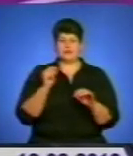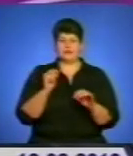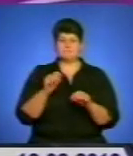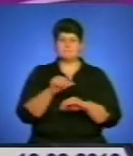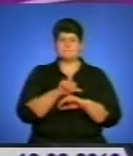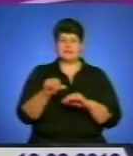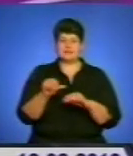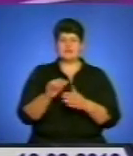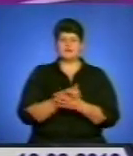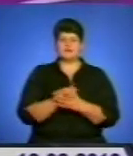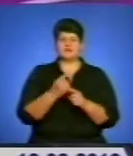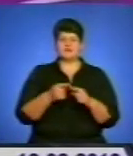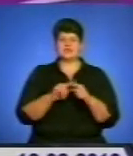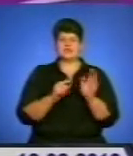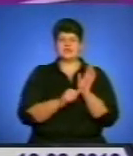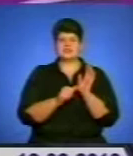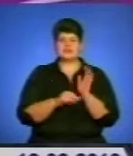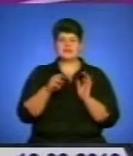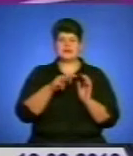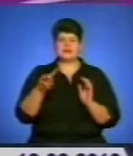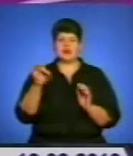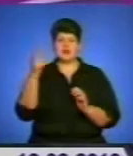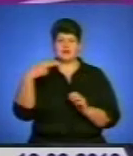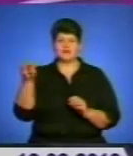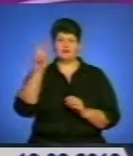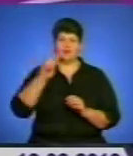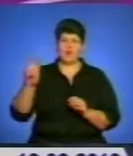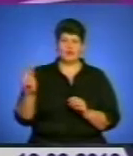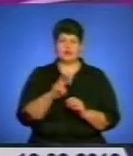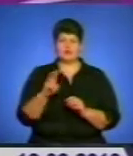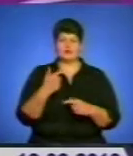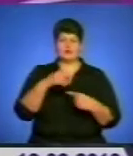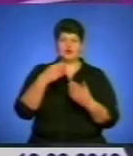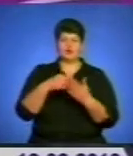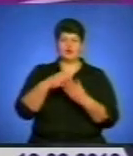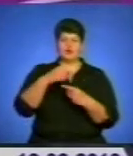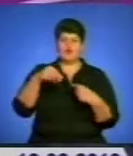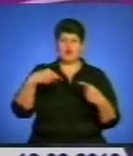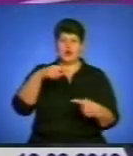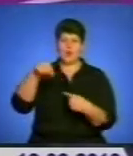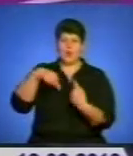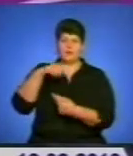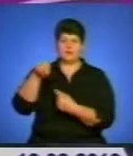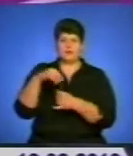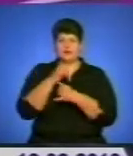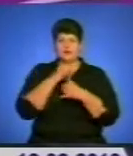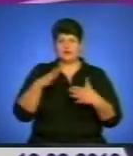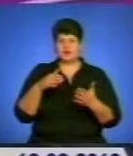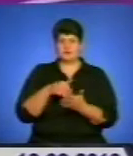60 мільярдів доларів товарообігу. Хіба ми можемо відмовитись від